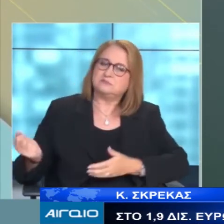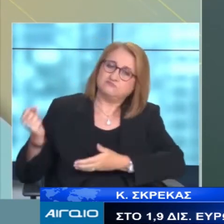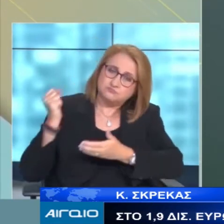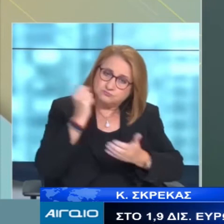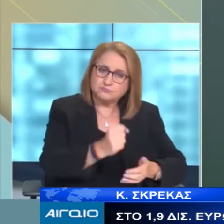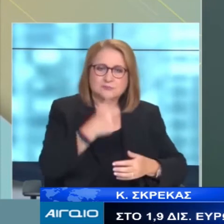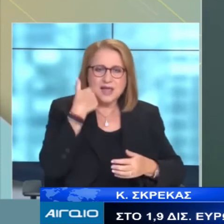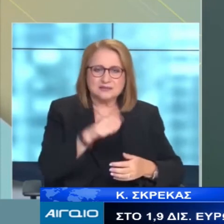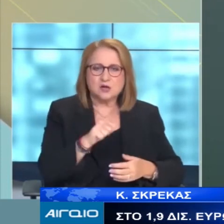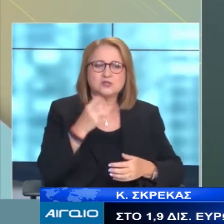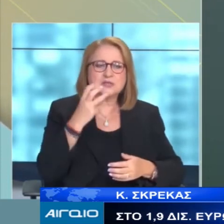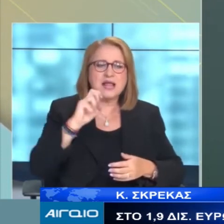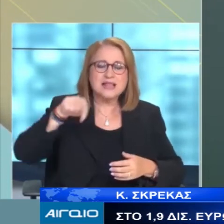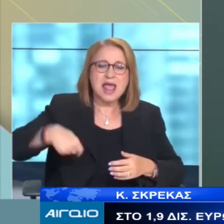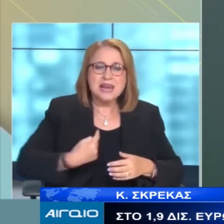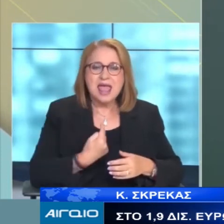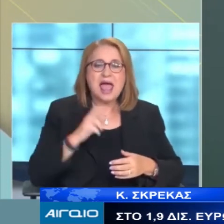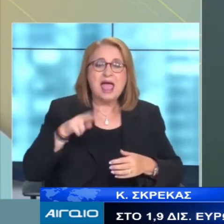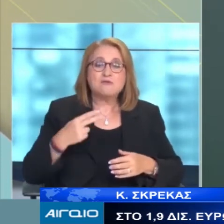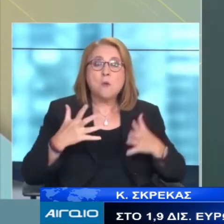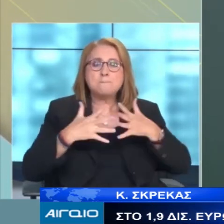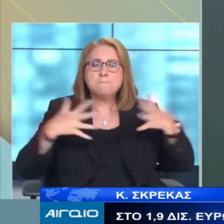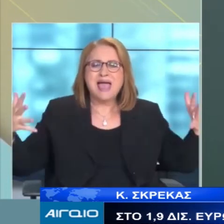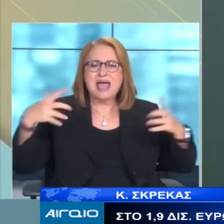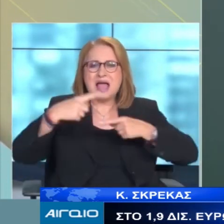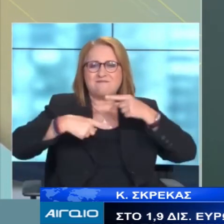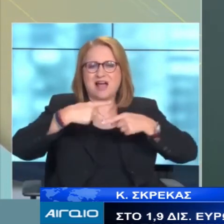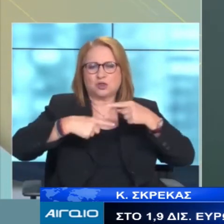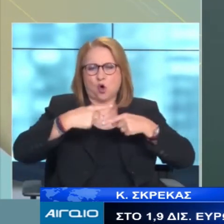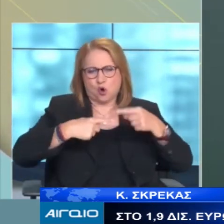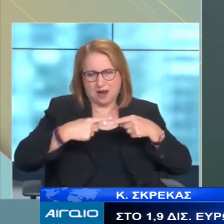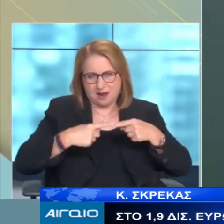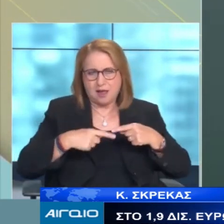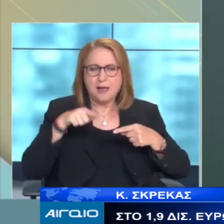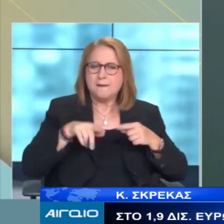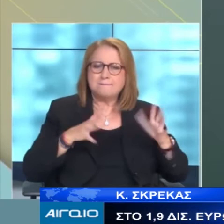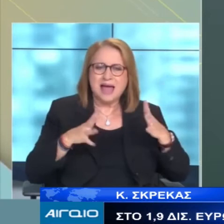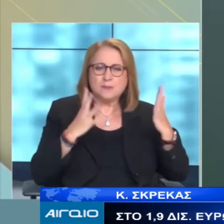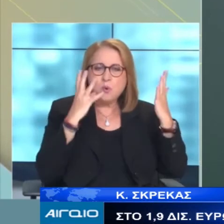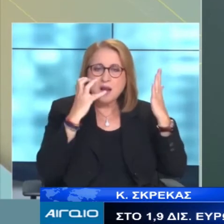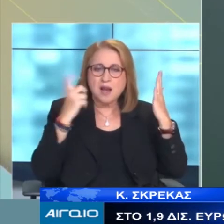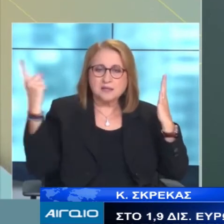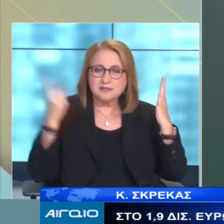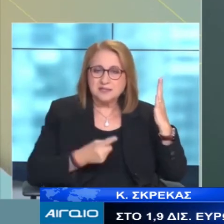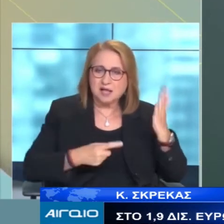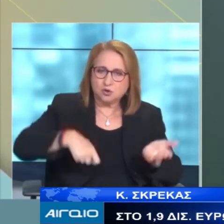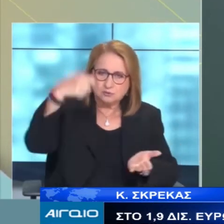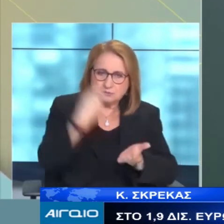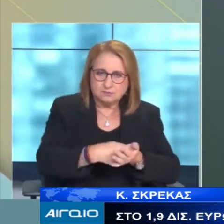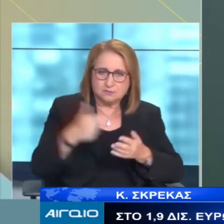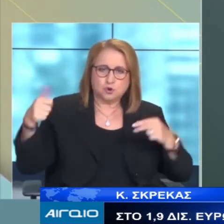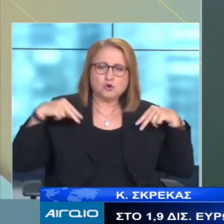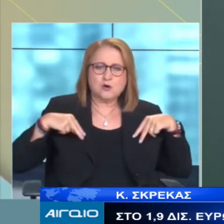639 ευρώ ανά μεγαβατόρα, απορροφώντας το 90% της αύξησης. Η απλή ανάγνωση των